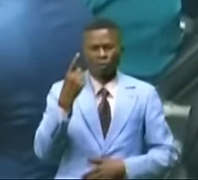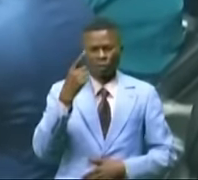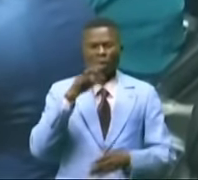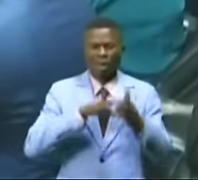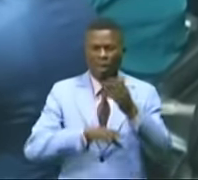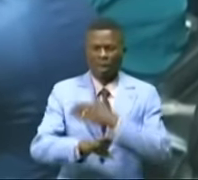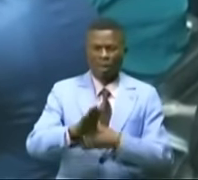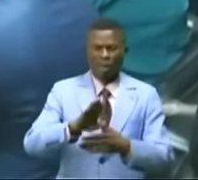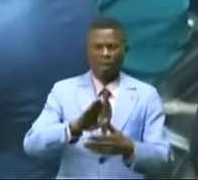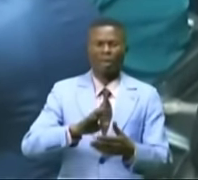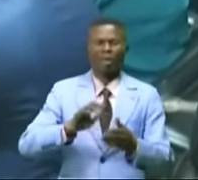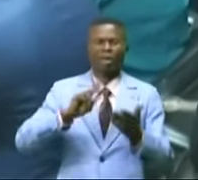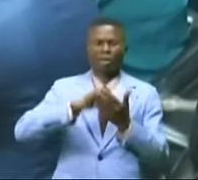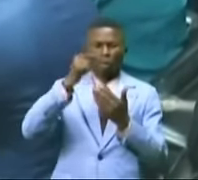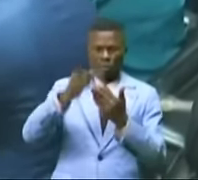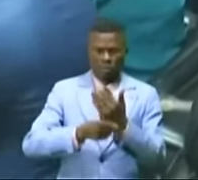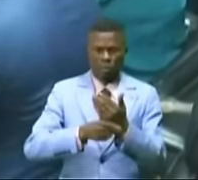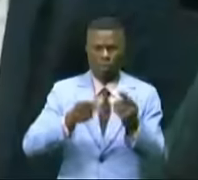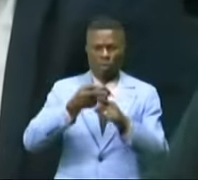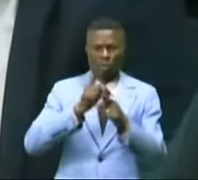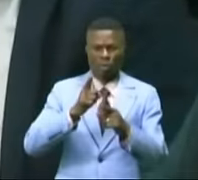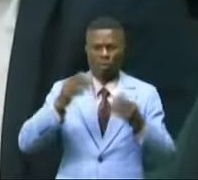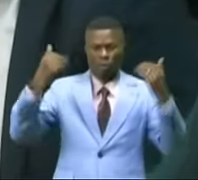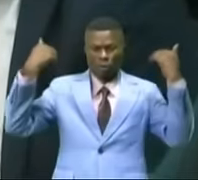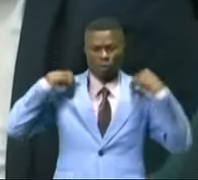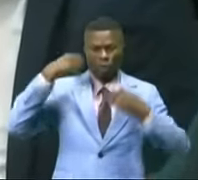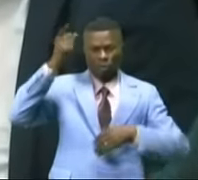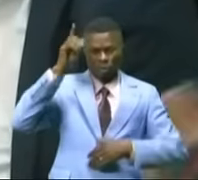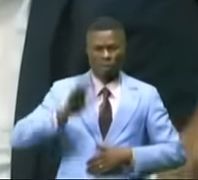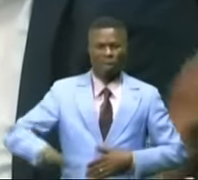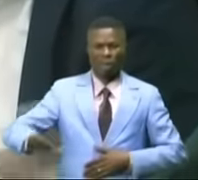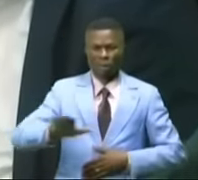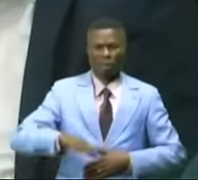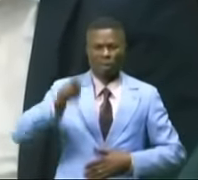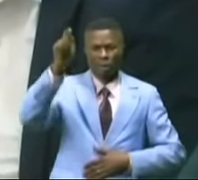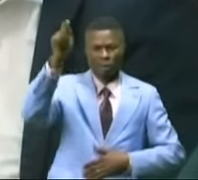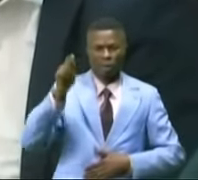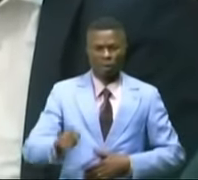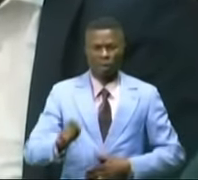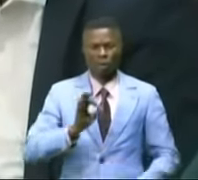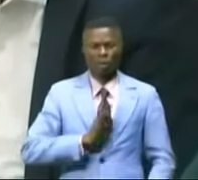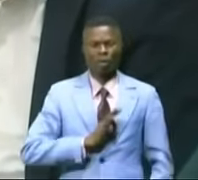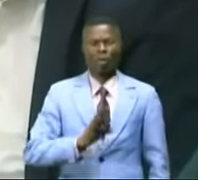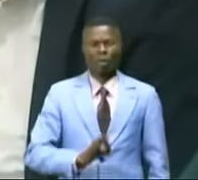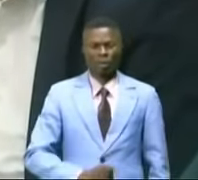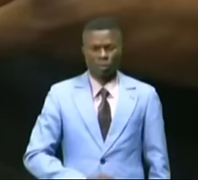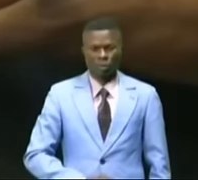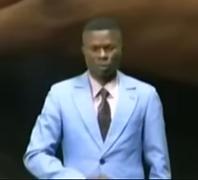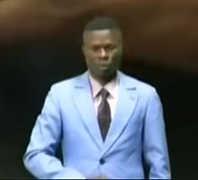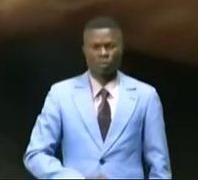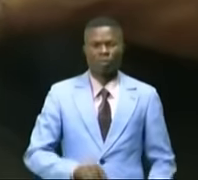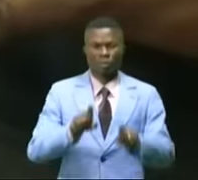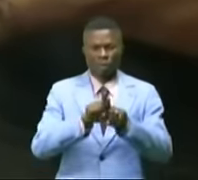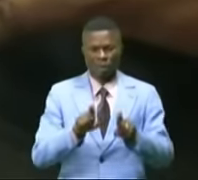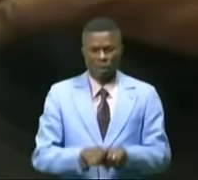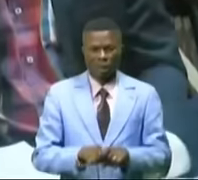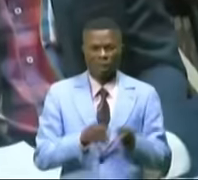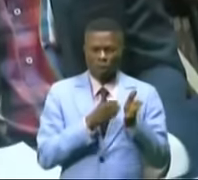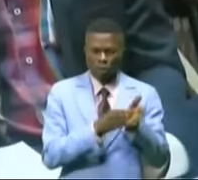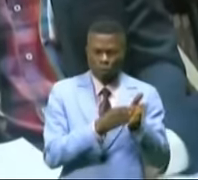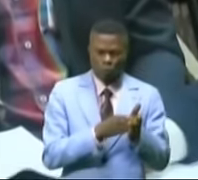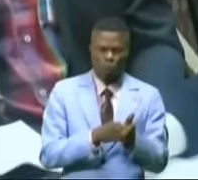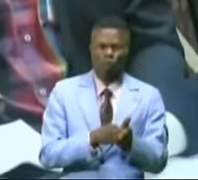s'inscrivant dans le schéma tracé par le commandant suprême des armées, Félix-Antoine Tshisekedi, et d'y suivre de